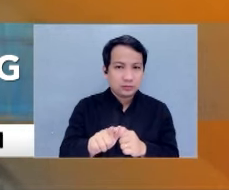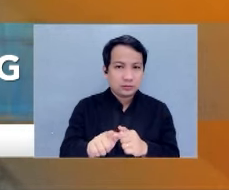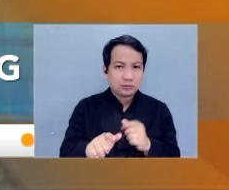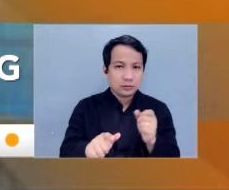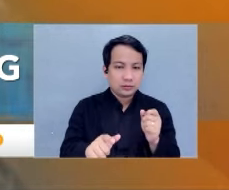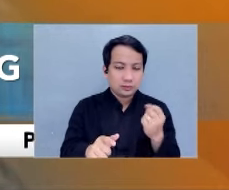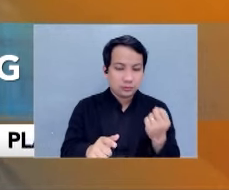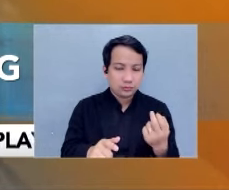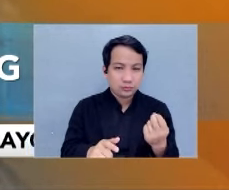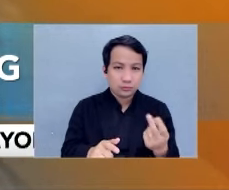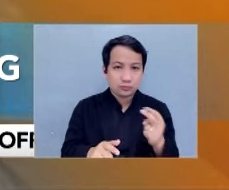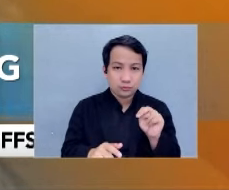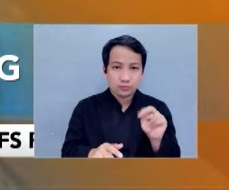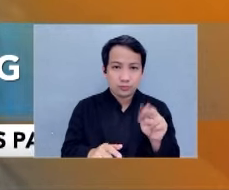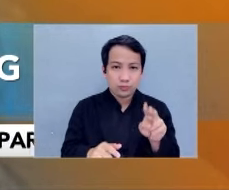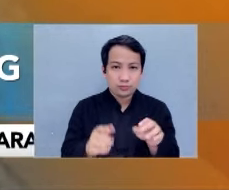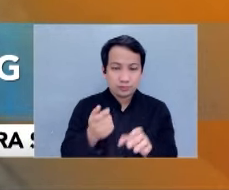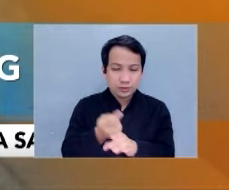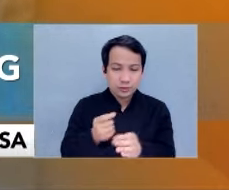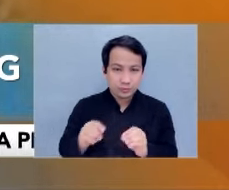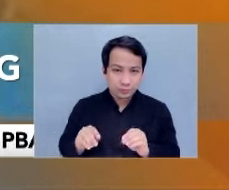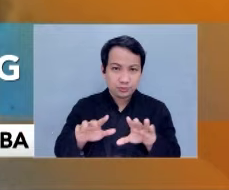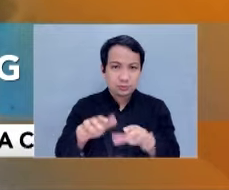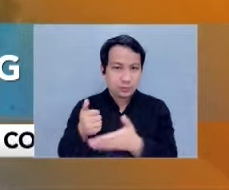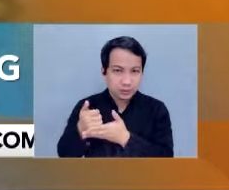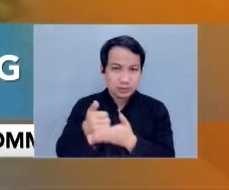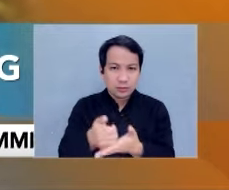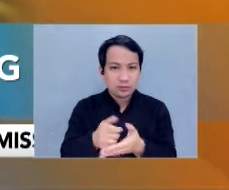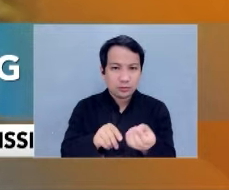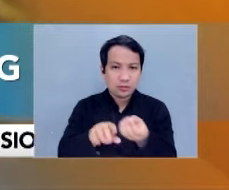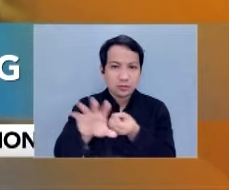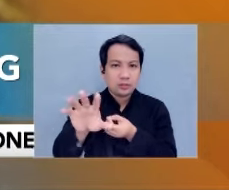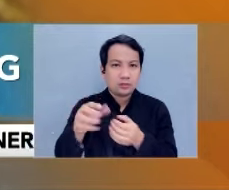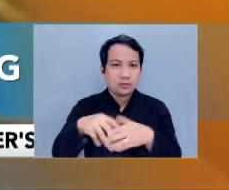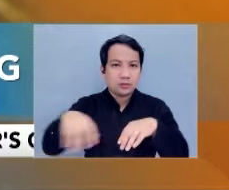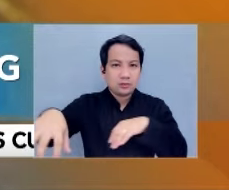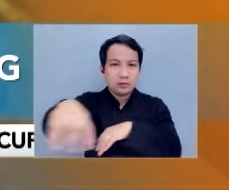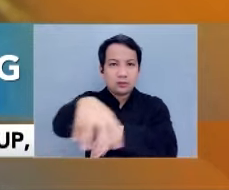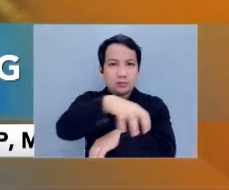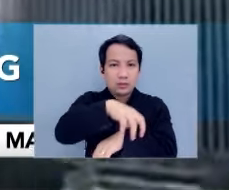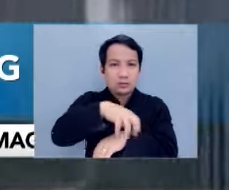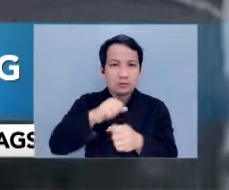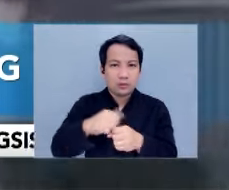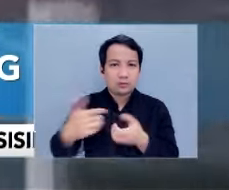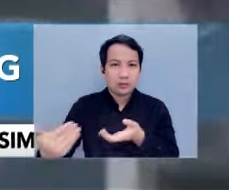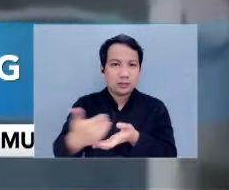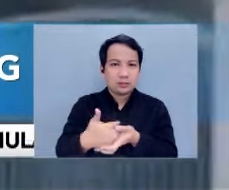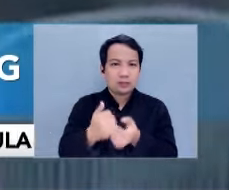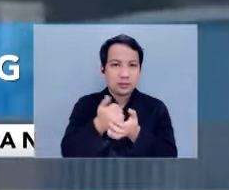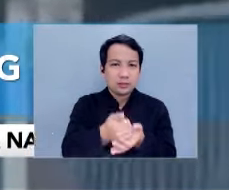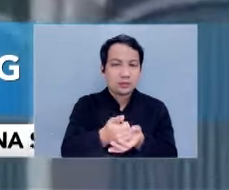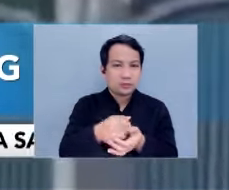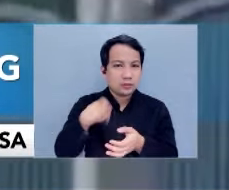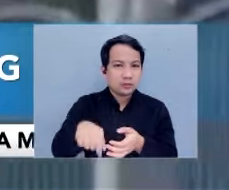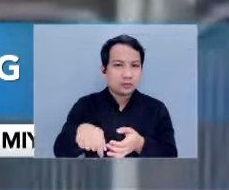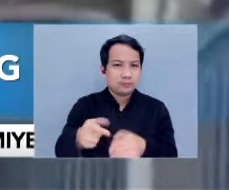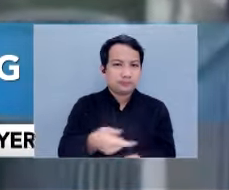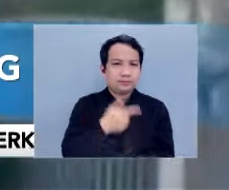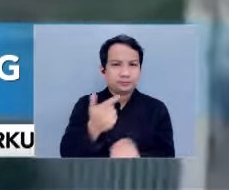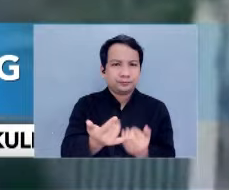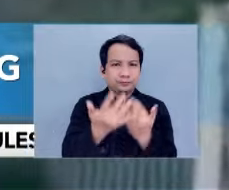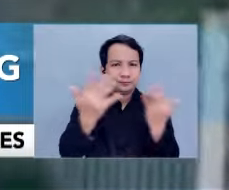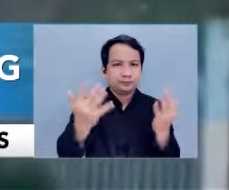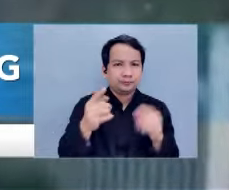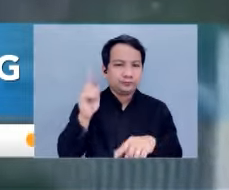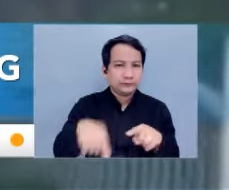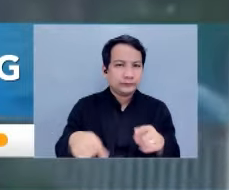kailangan. Kinakailangan na rin ng tulong ng mga bumbero mula sa mga kalapit na bayan at lungsod. Kahit matagal na nagliliyab ay hindi naman ito